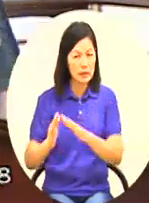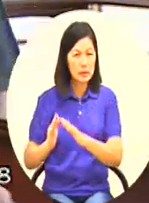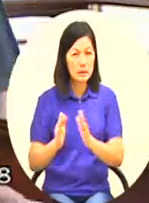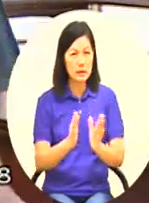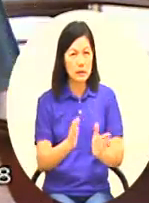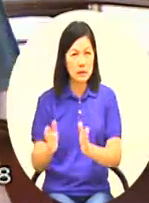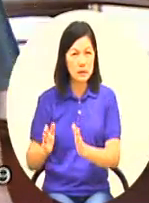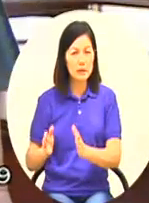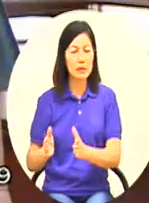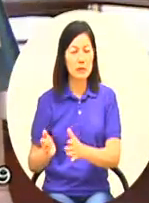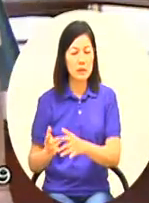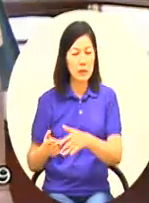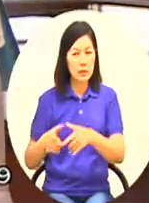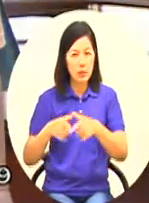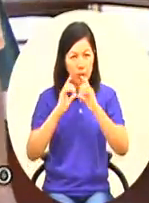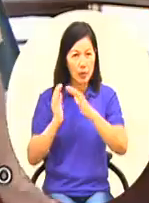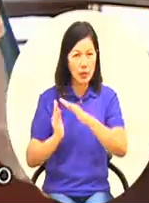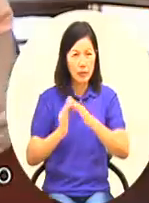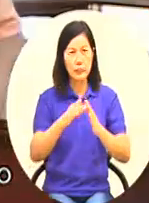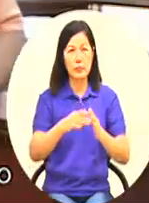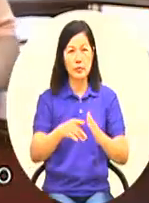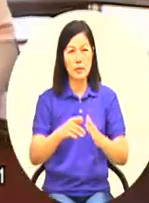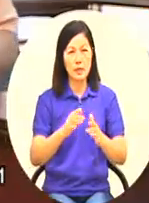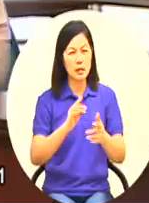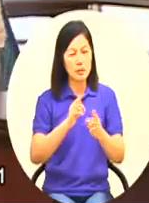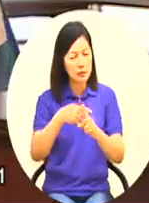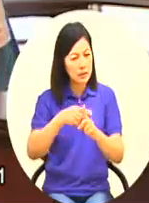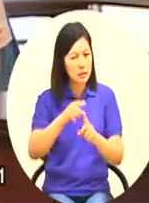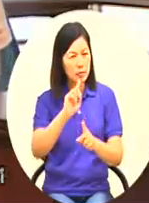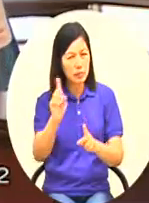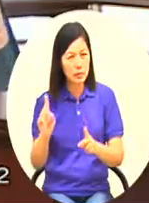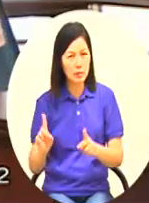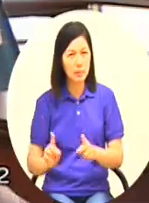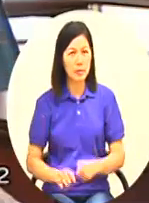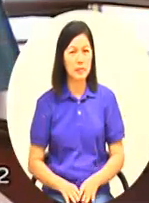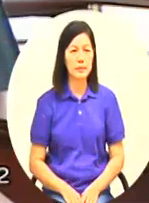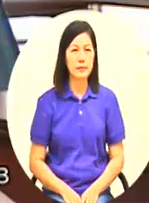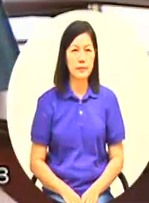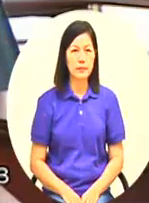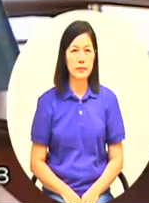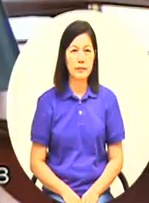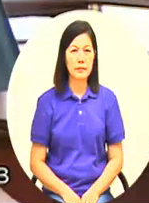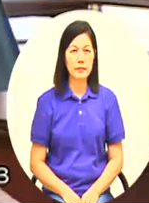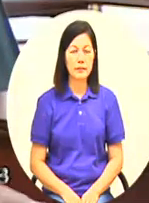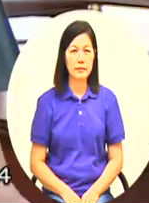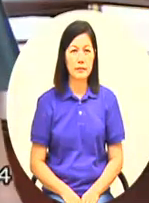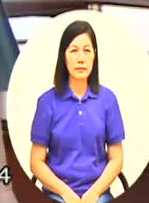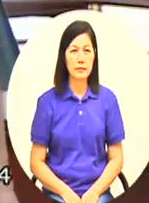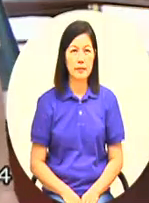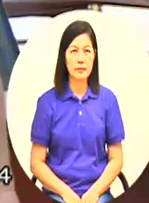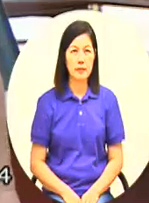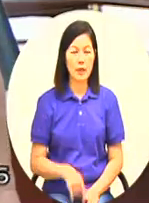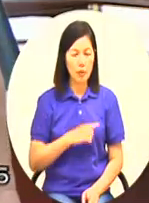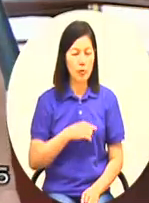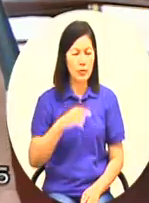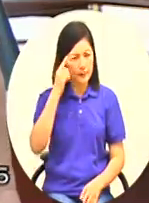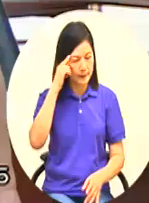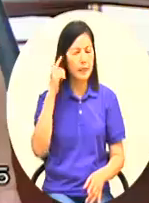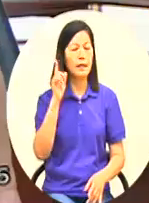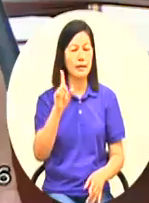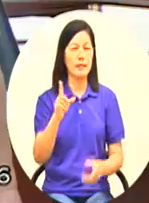到什么程度？我希望你了解一下，对不对？哦，需要去加强这个区块。哦，当然我也很肯定咱消防